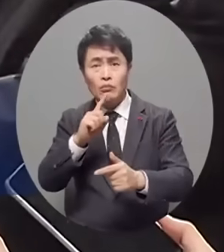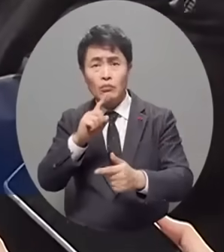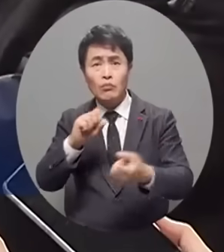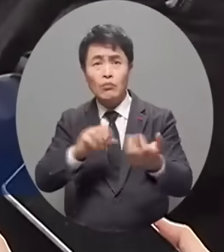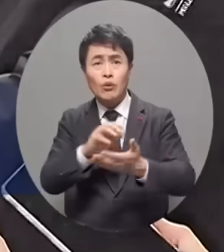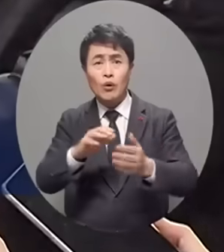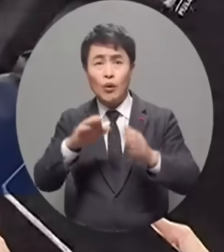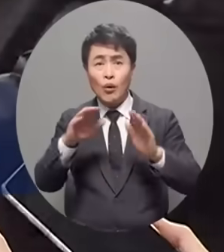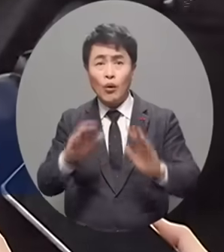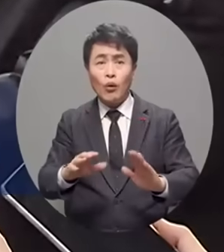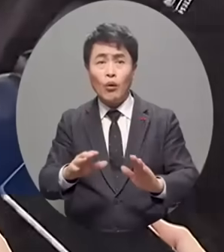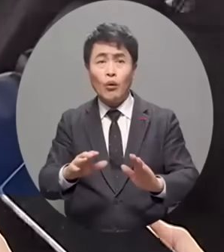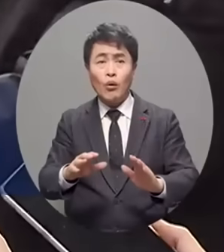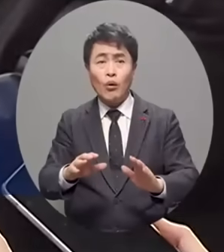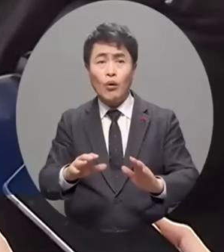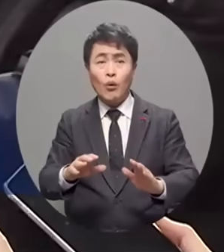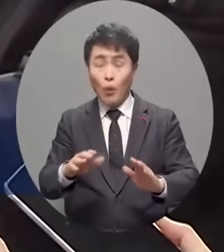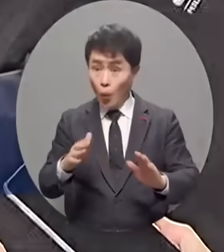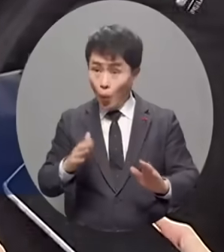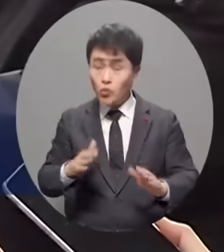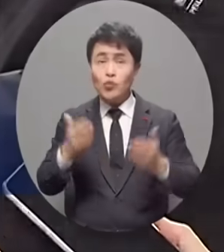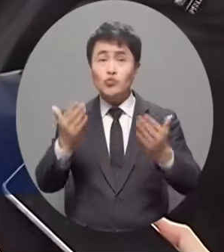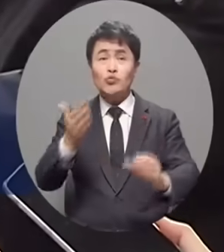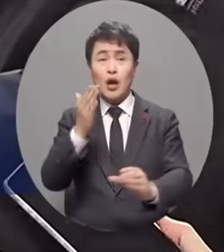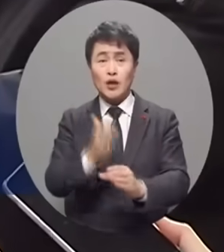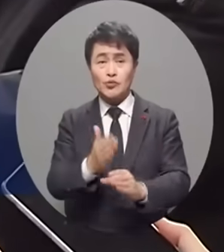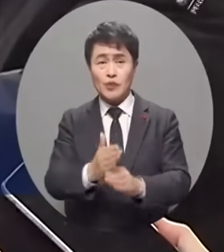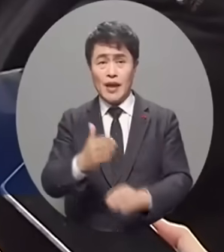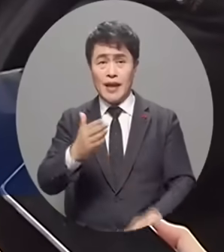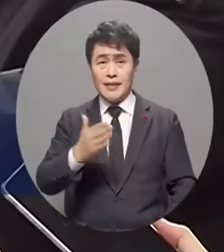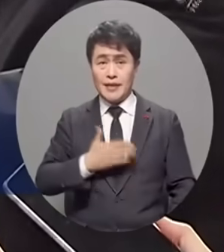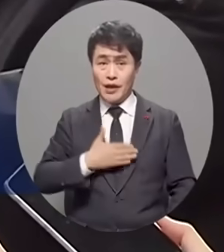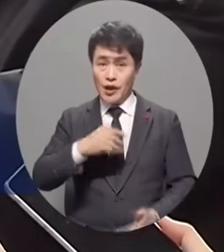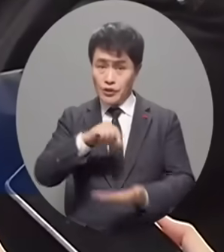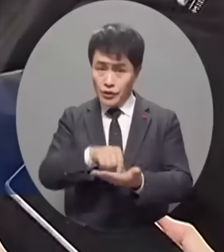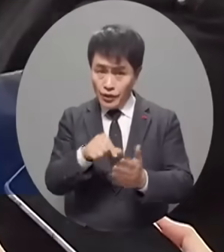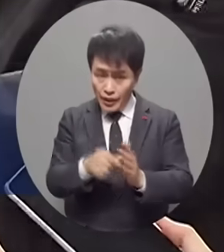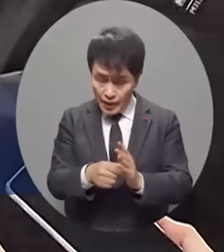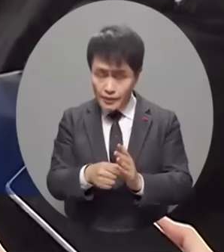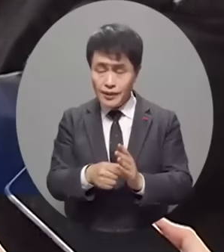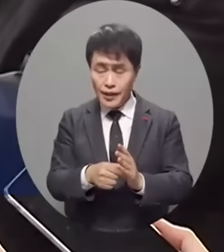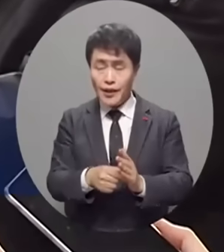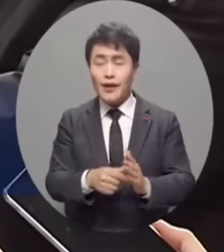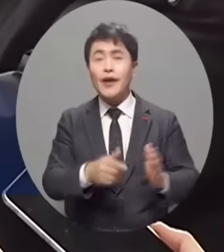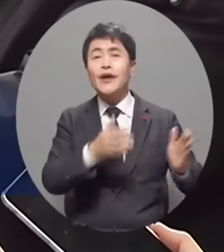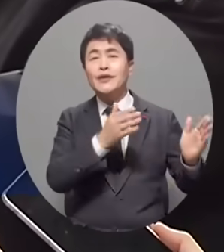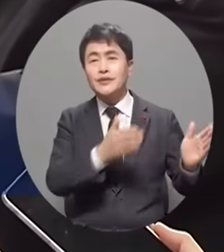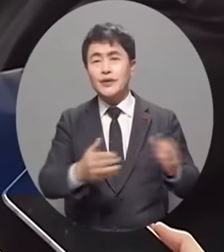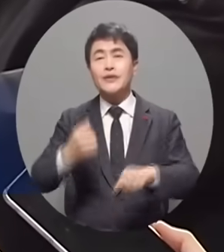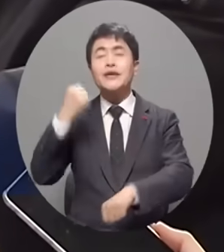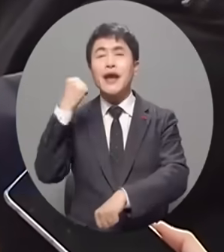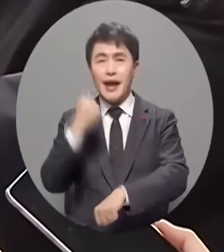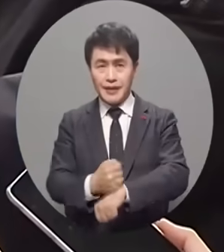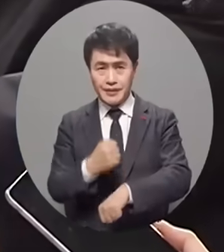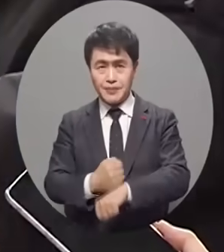오늘 휴가를 했고요. 제가 적절한 시기에